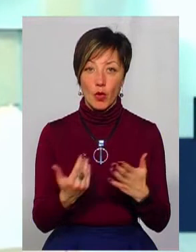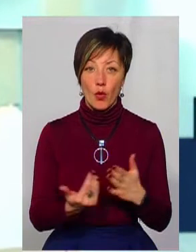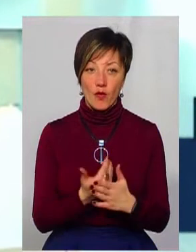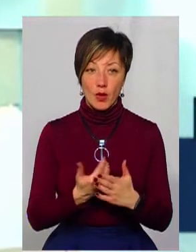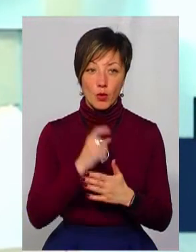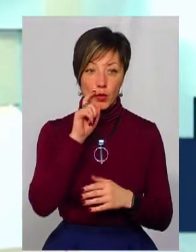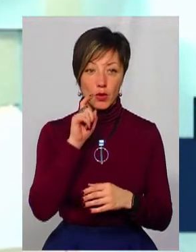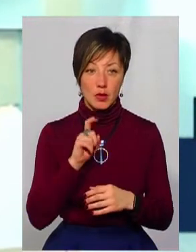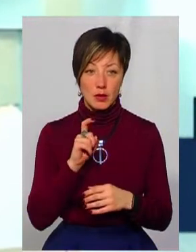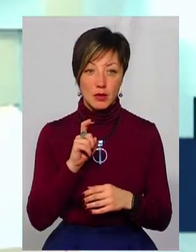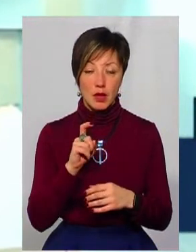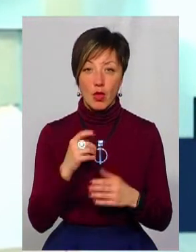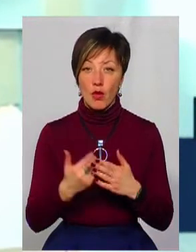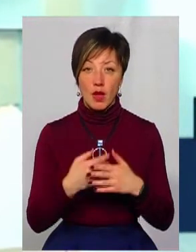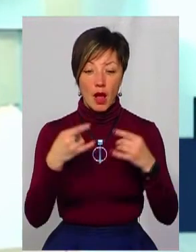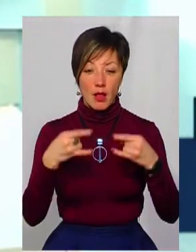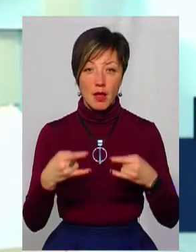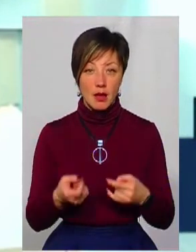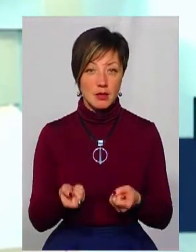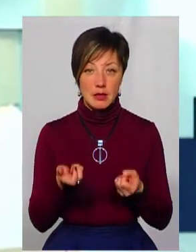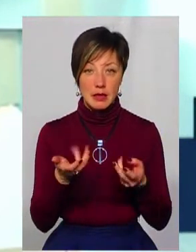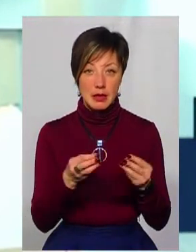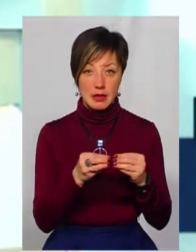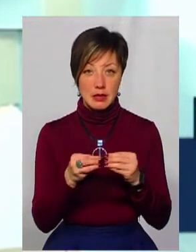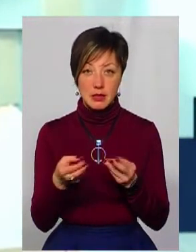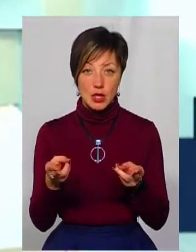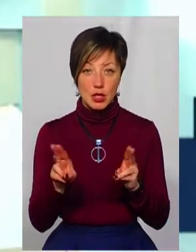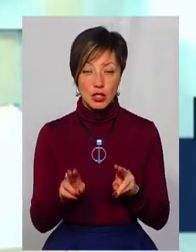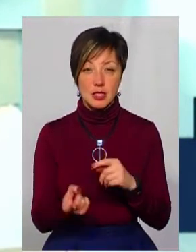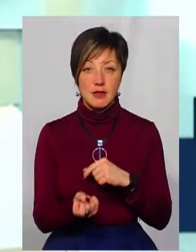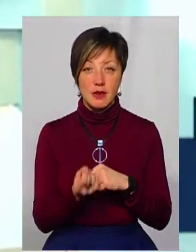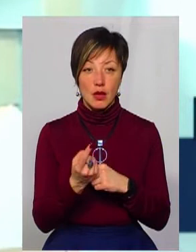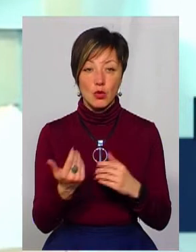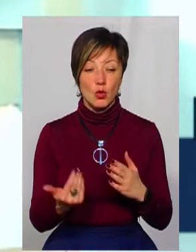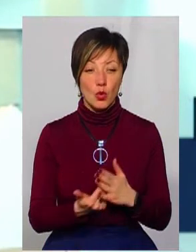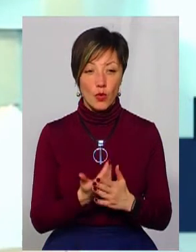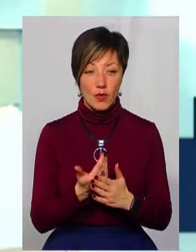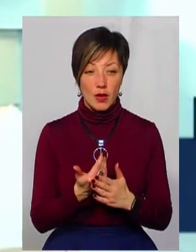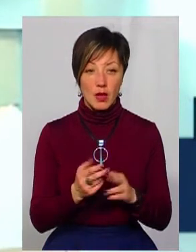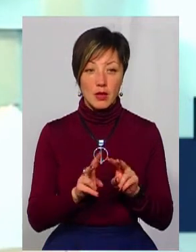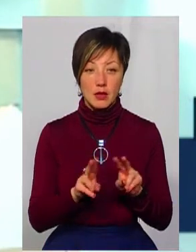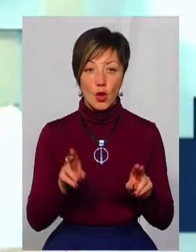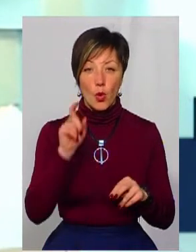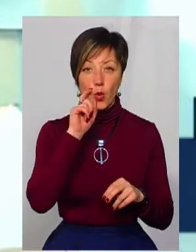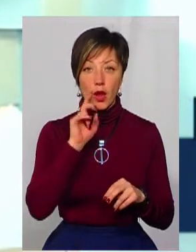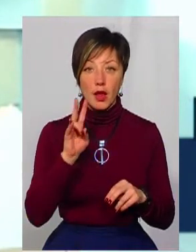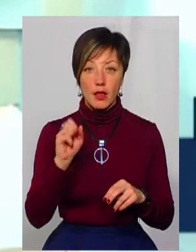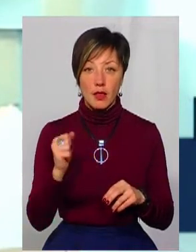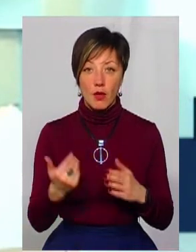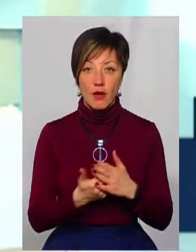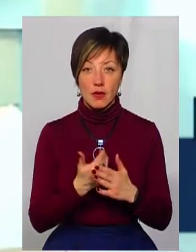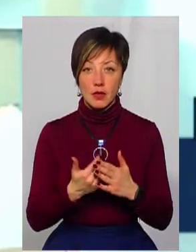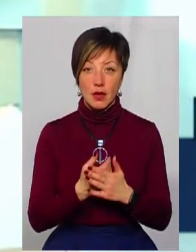новості українські, новісних каналів там кілька десятків залишиться, з'являються нові. Та ж сама Україна випустила новісний